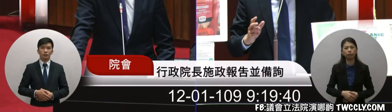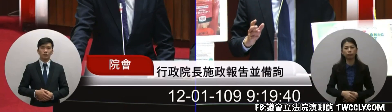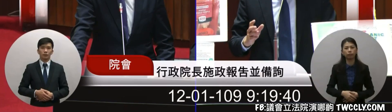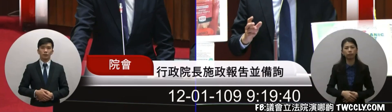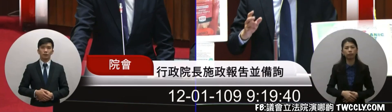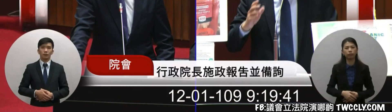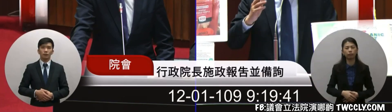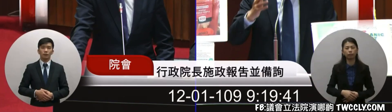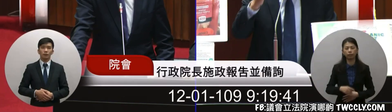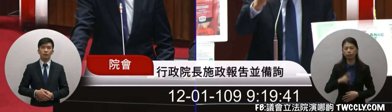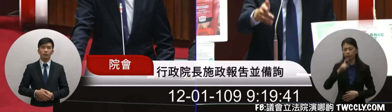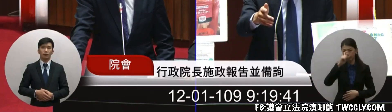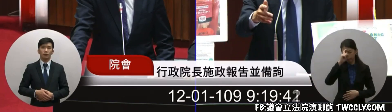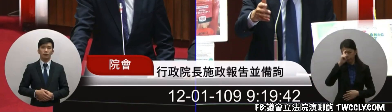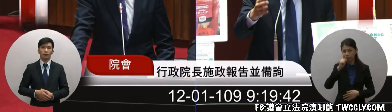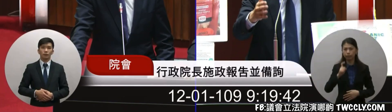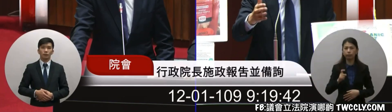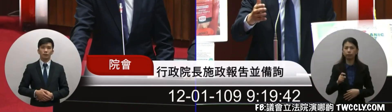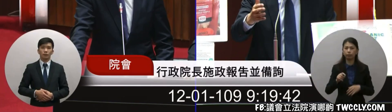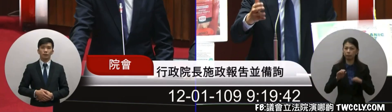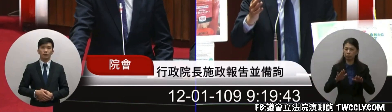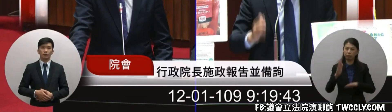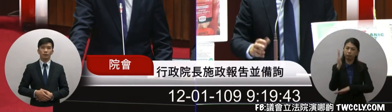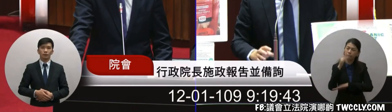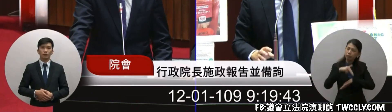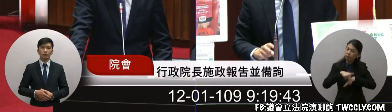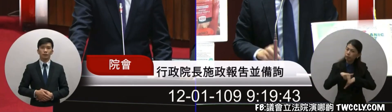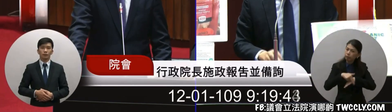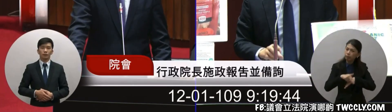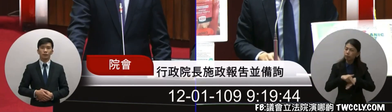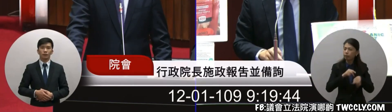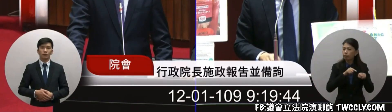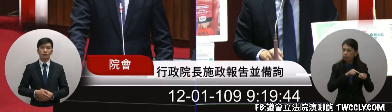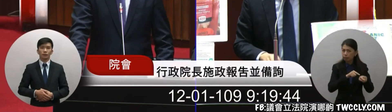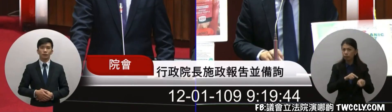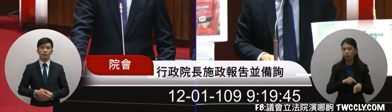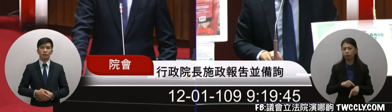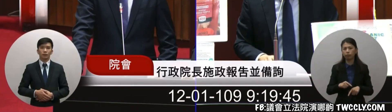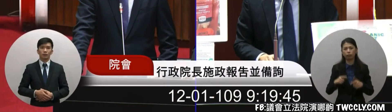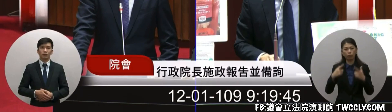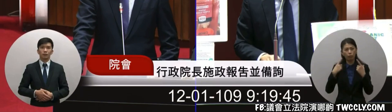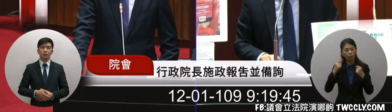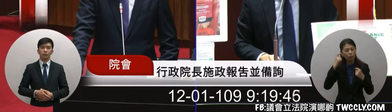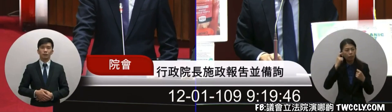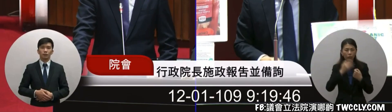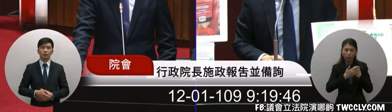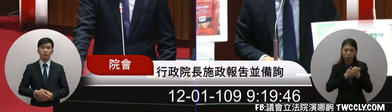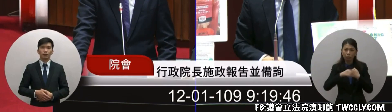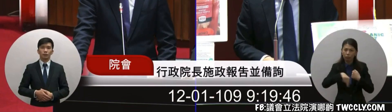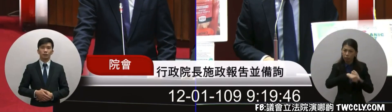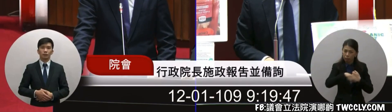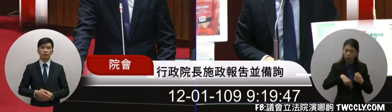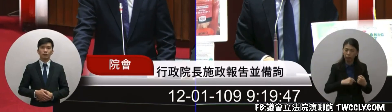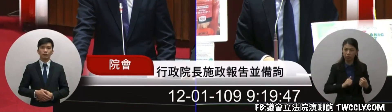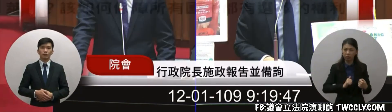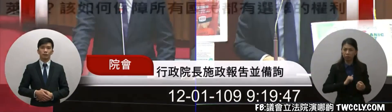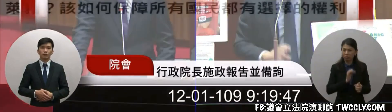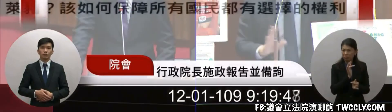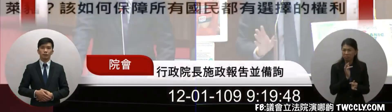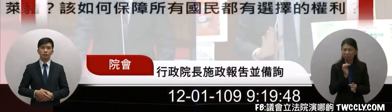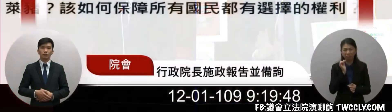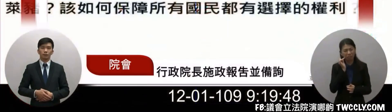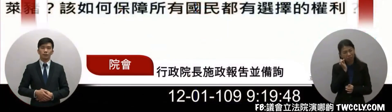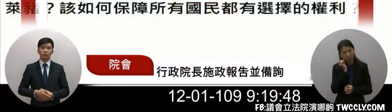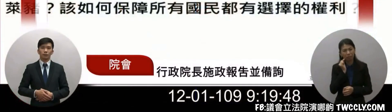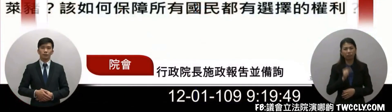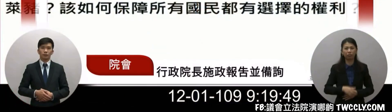希望，如果说以目前你们这种方式，甚至我们现在原来想保障的这些，也未必是保险的。好，因为真